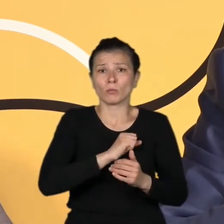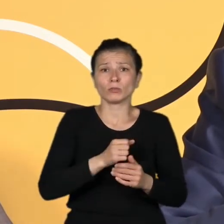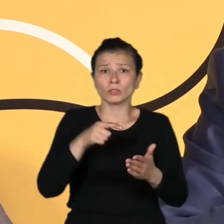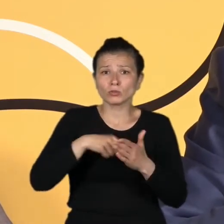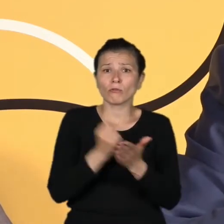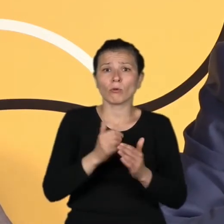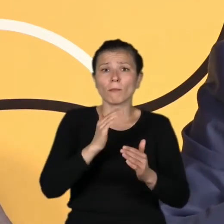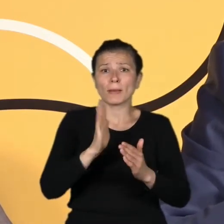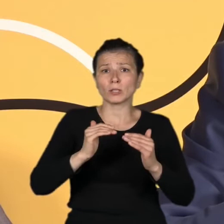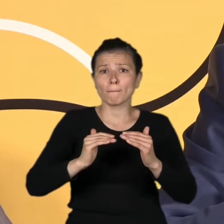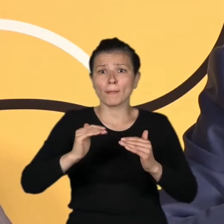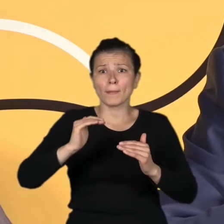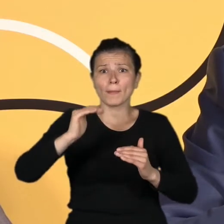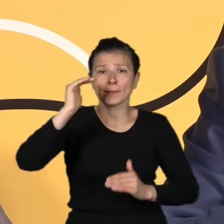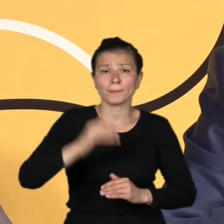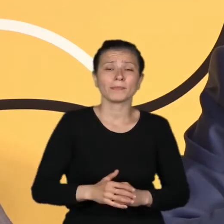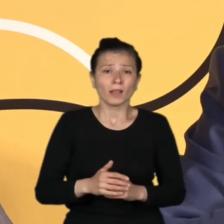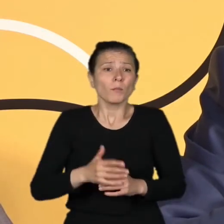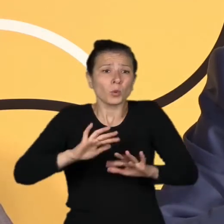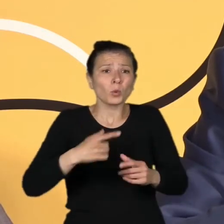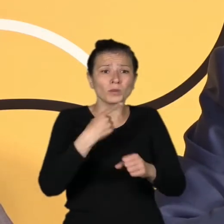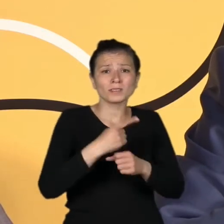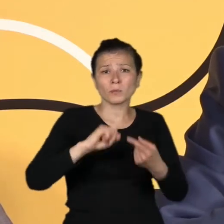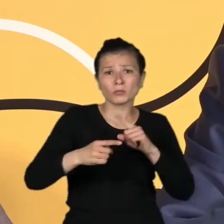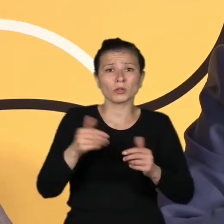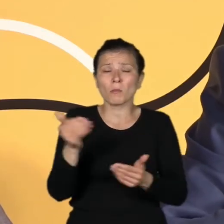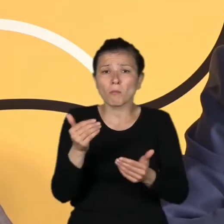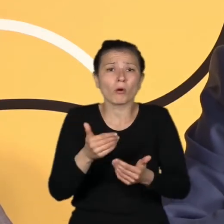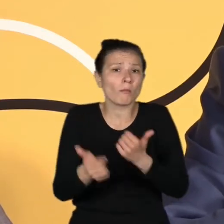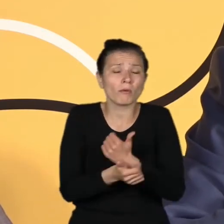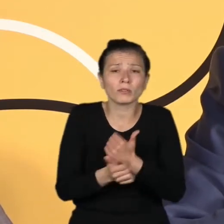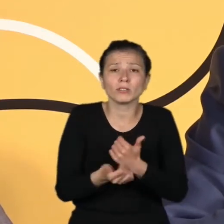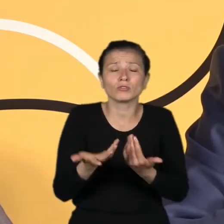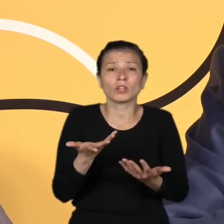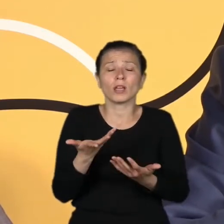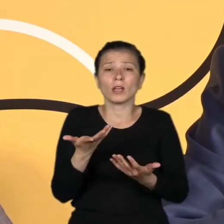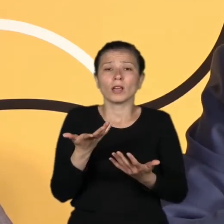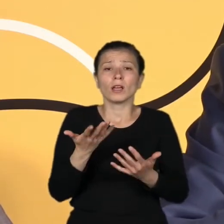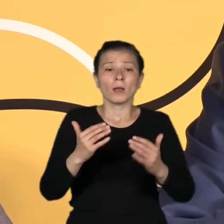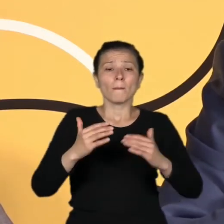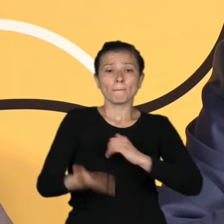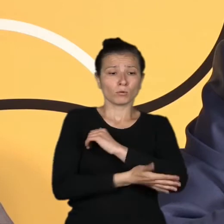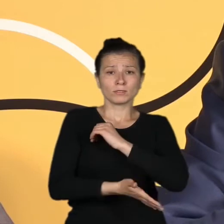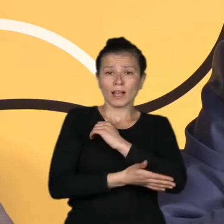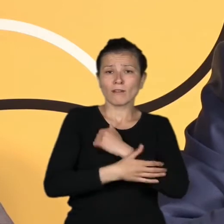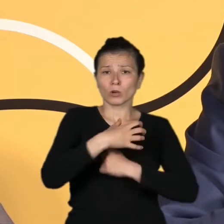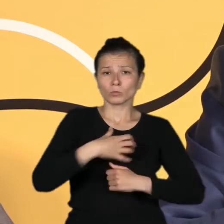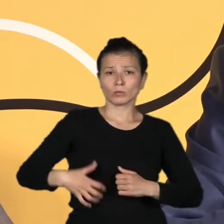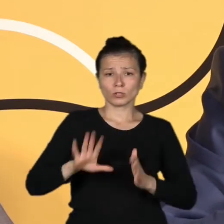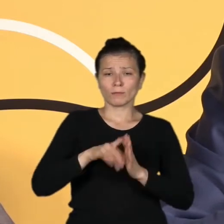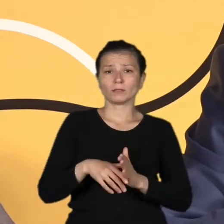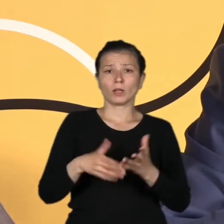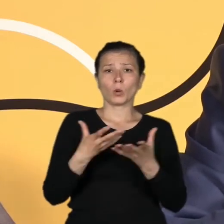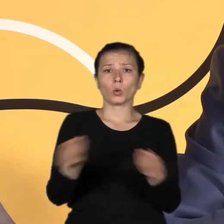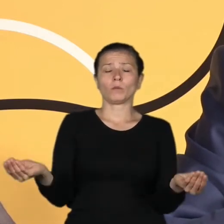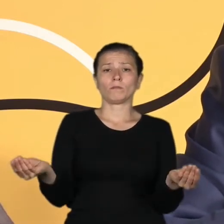Decyzje polityczne, bo są to decyzje polityczne, mogą spowodować, że filary gospodarcze miasta znikną.